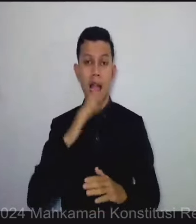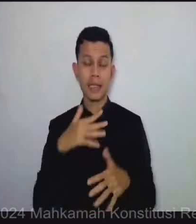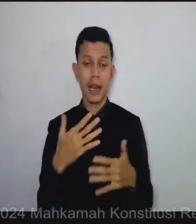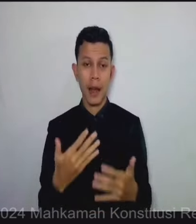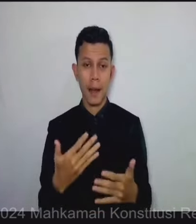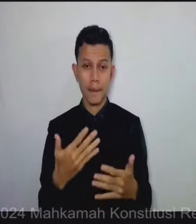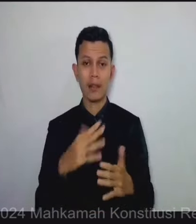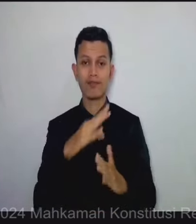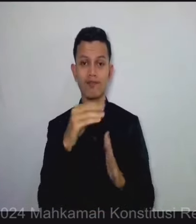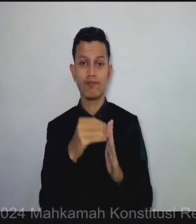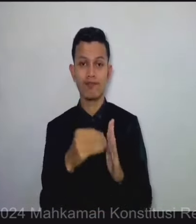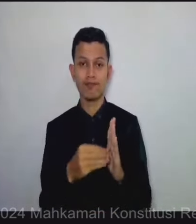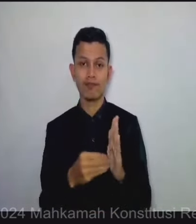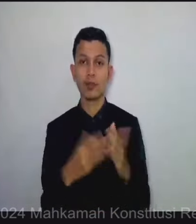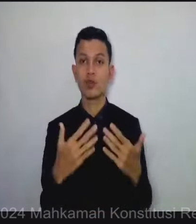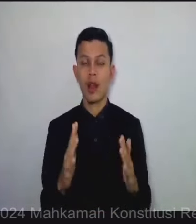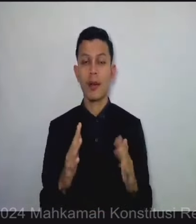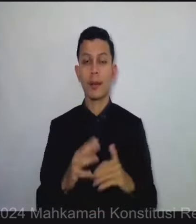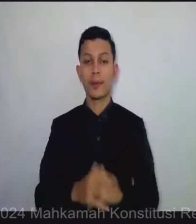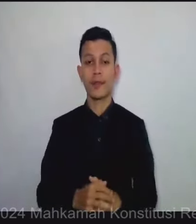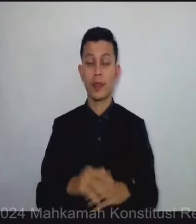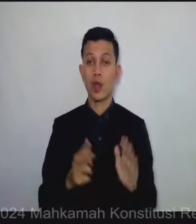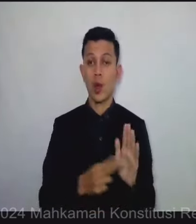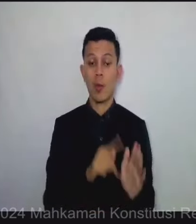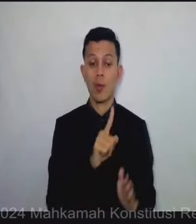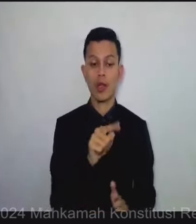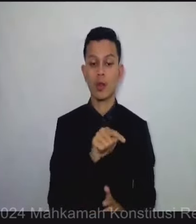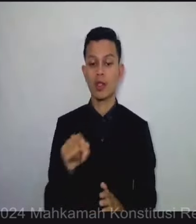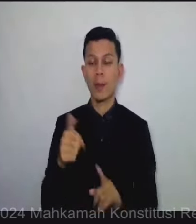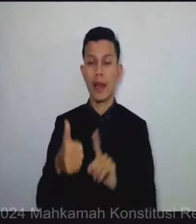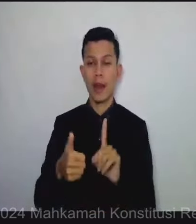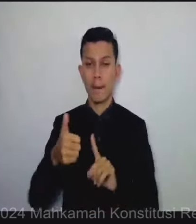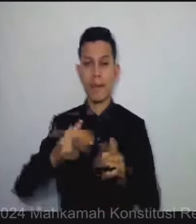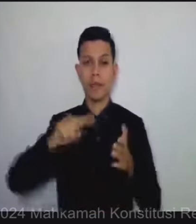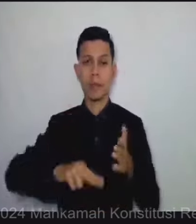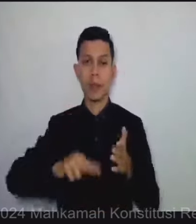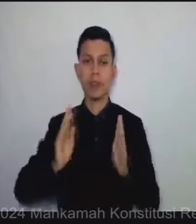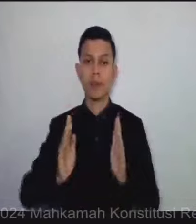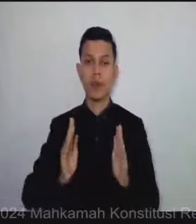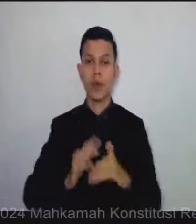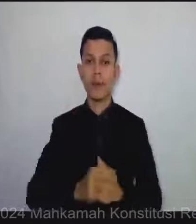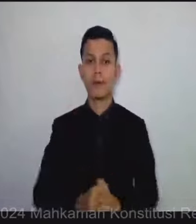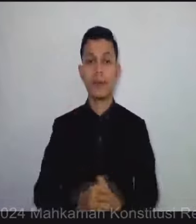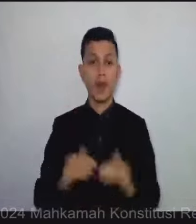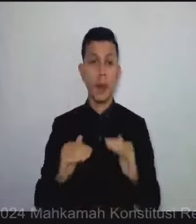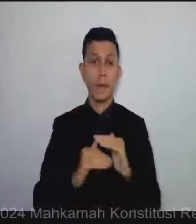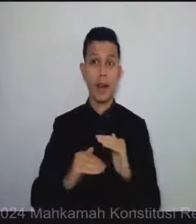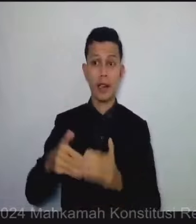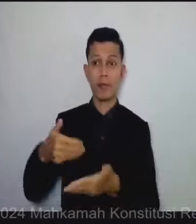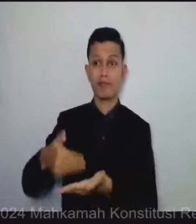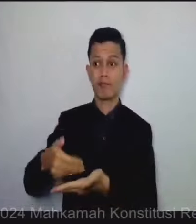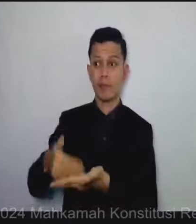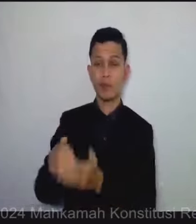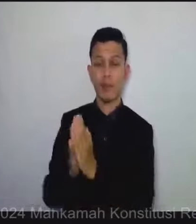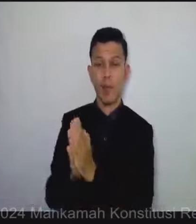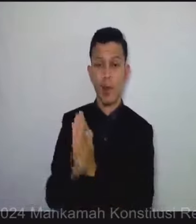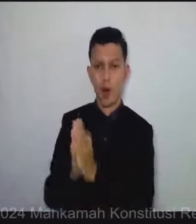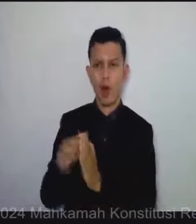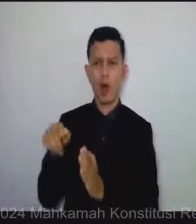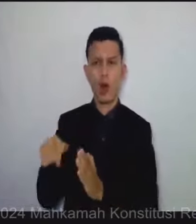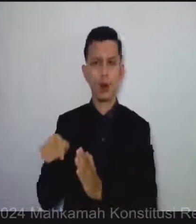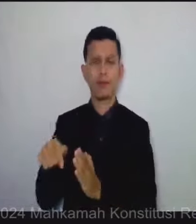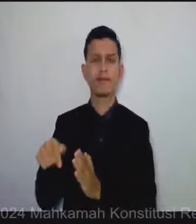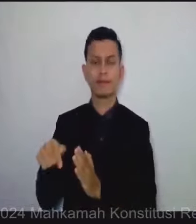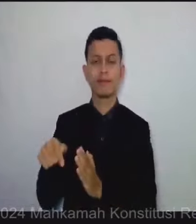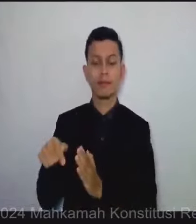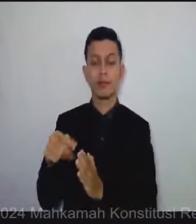dalam bagian duduk perkara angka 1 sampai dengan angka 16 dianggap diucapkan berdasarkan dalil permohonan pemohon pemohon dalam peti permohonan yang